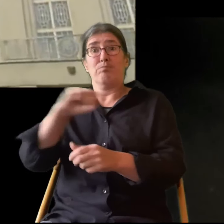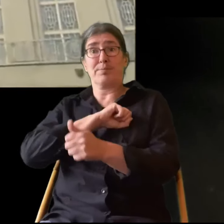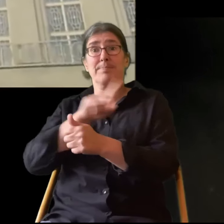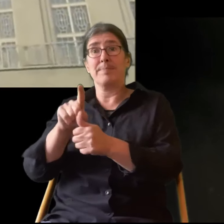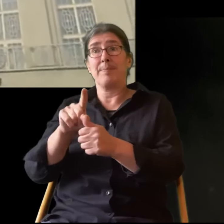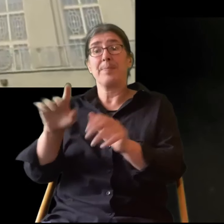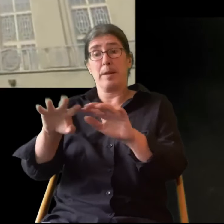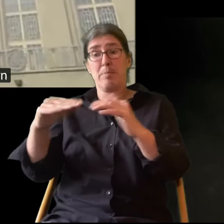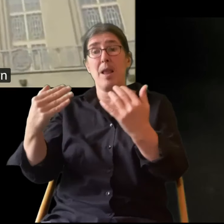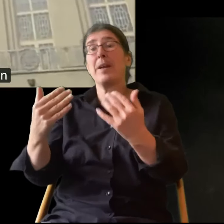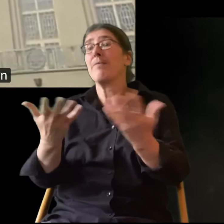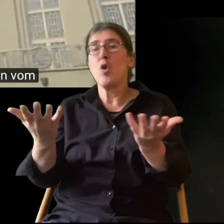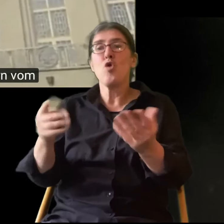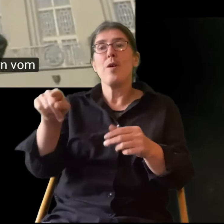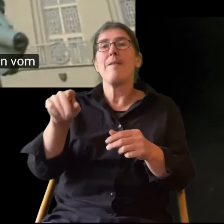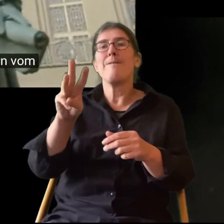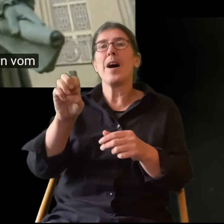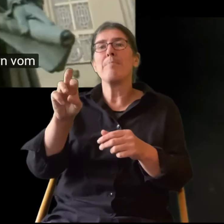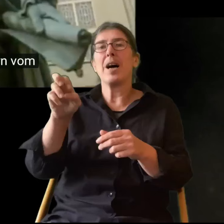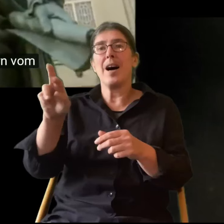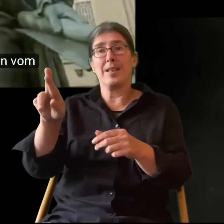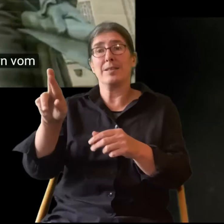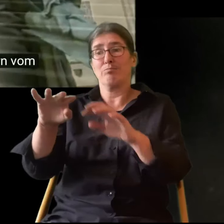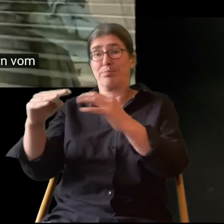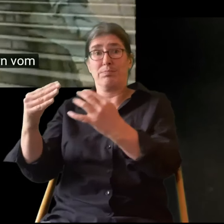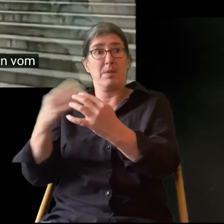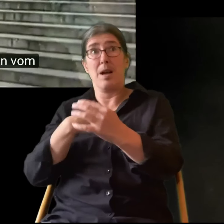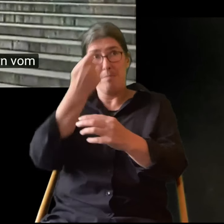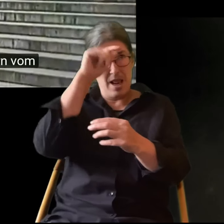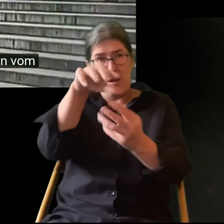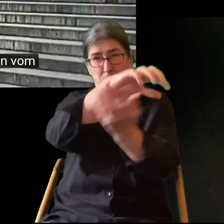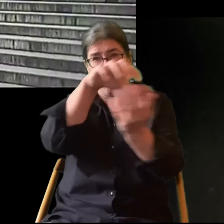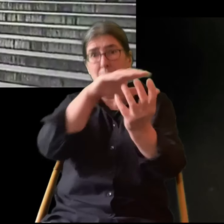Das Parlament tagt in Weimar, fern vom Unruheherd Berlin.